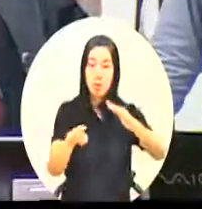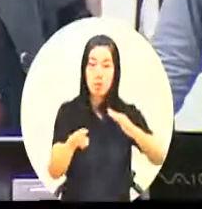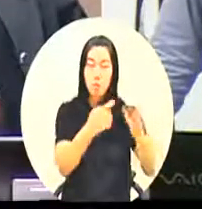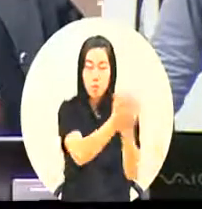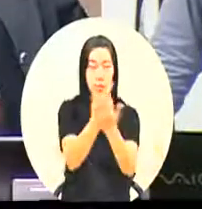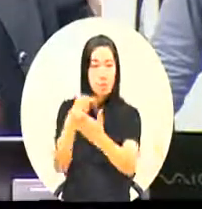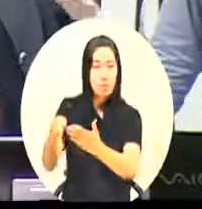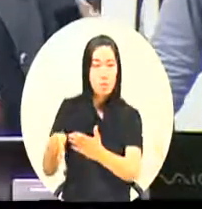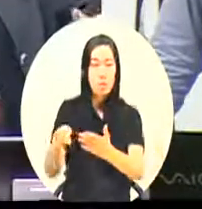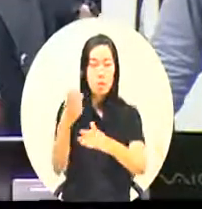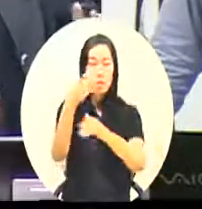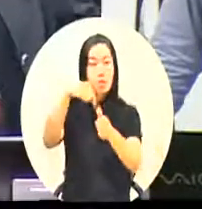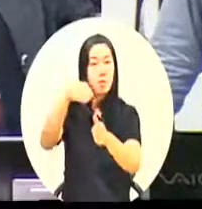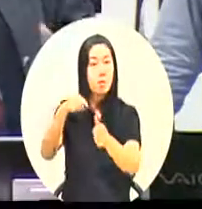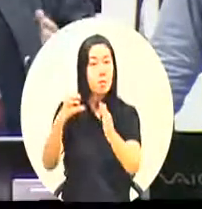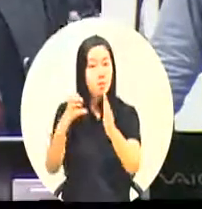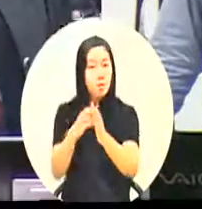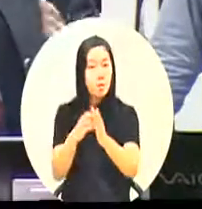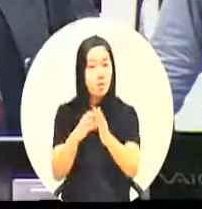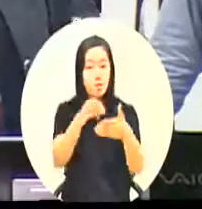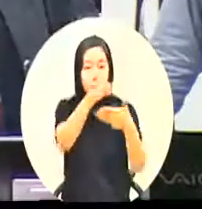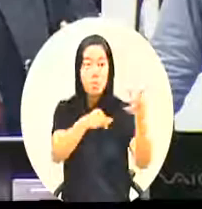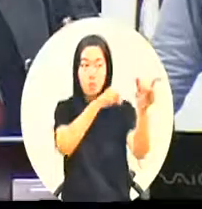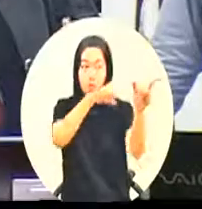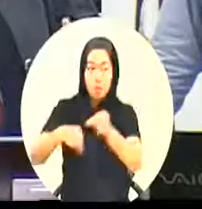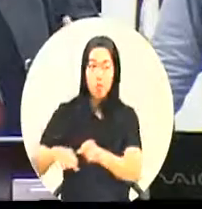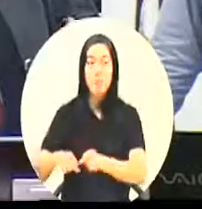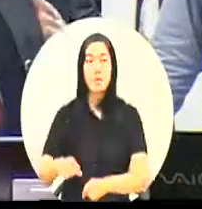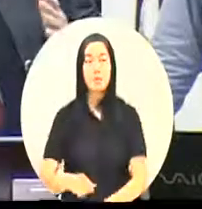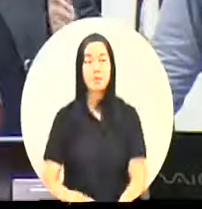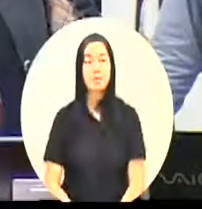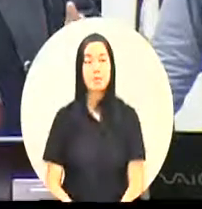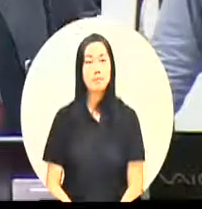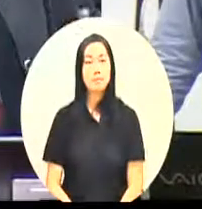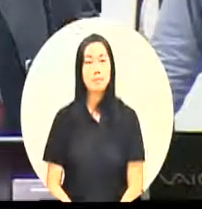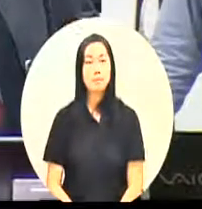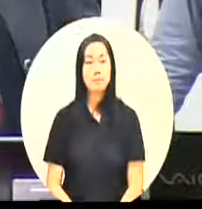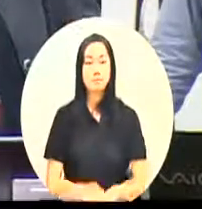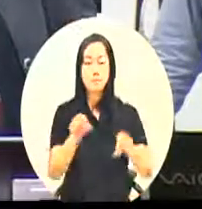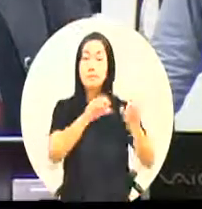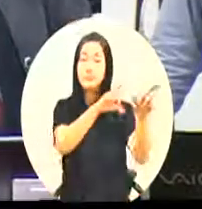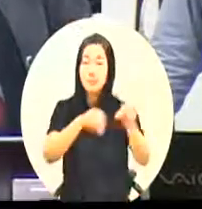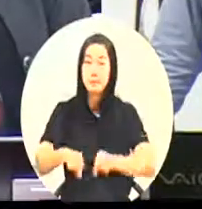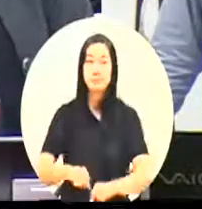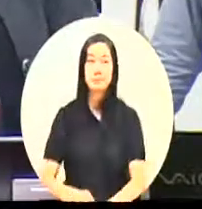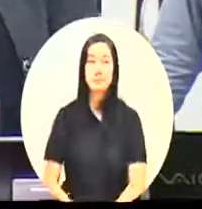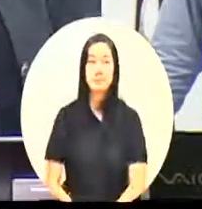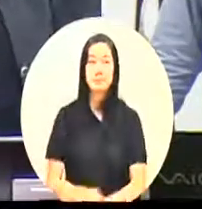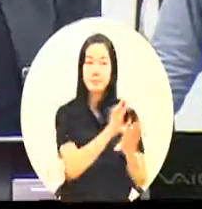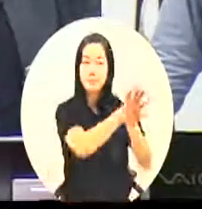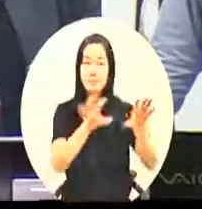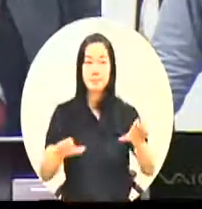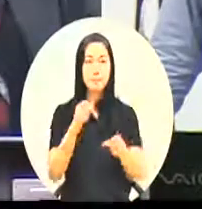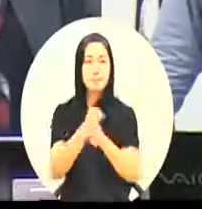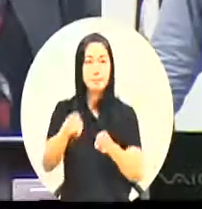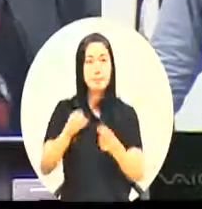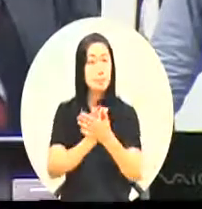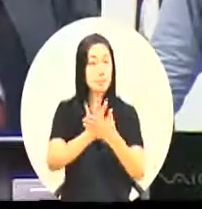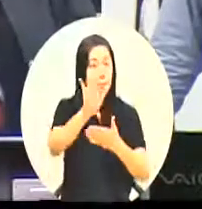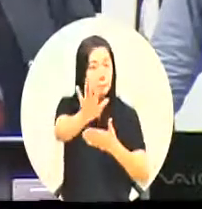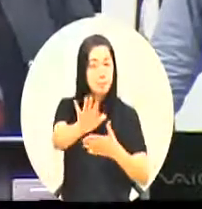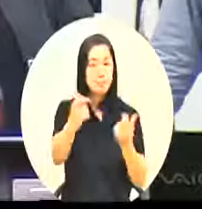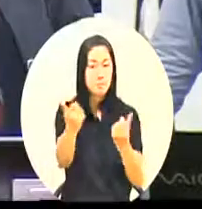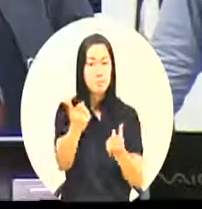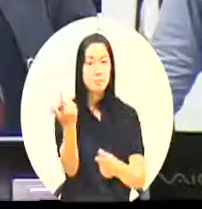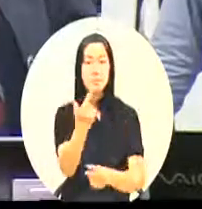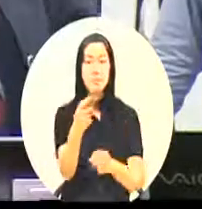照教育部所定的这些范本，这些企业的范本，作为他们未来不管是